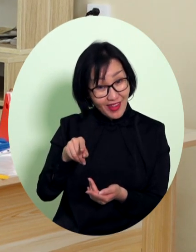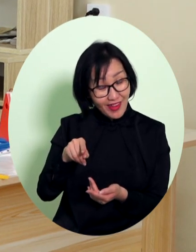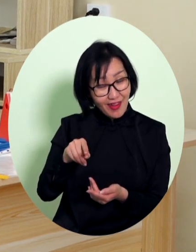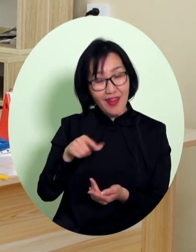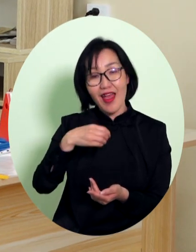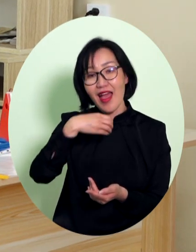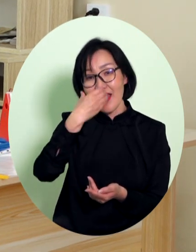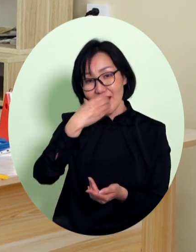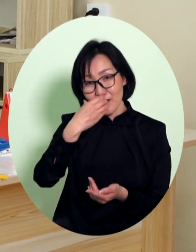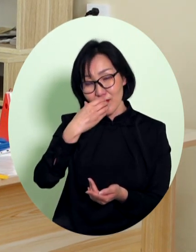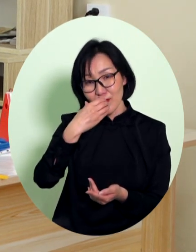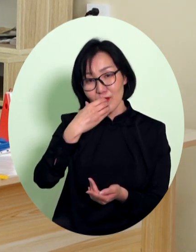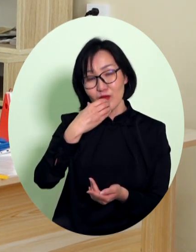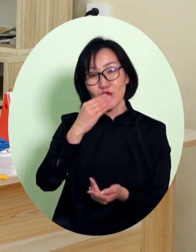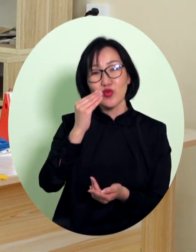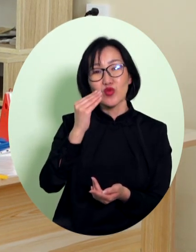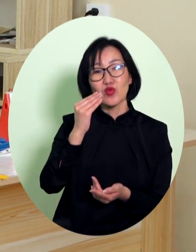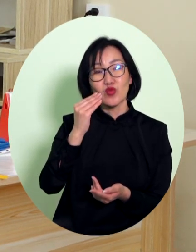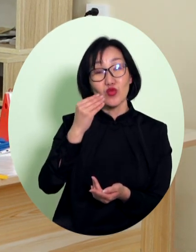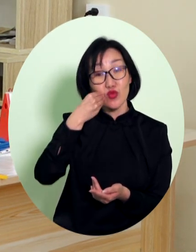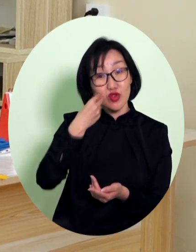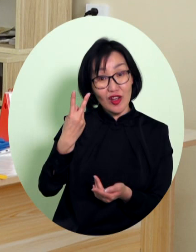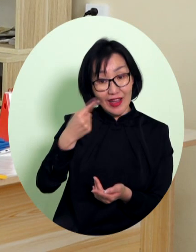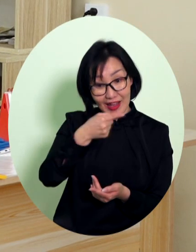алим жүрж 2-аа хасаад